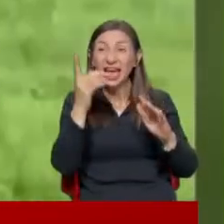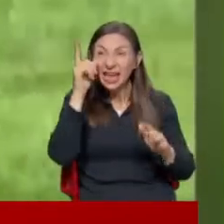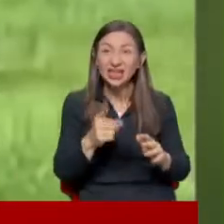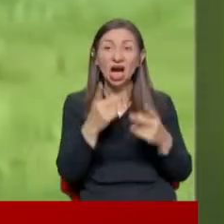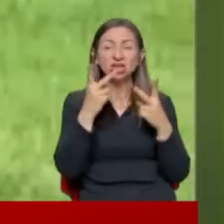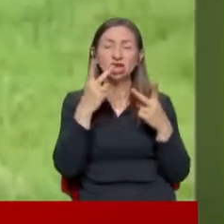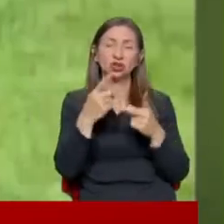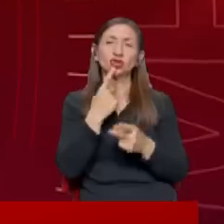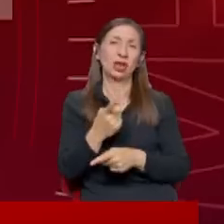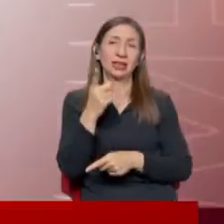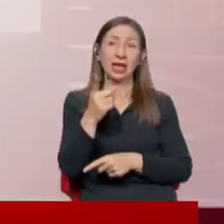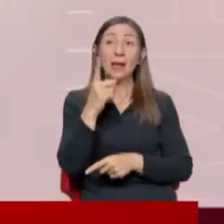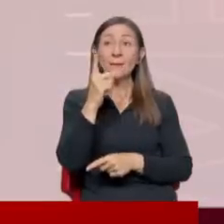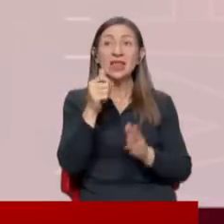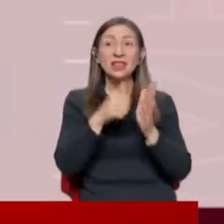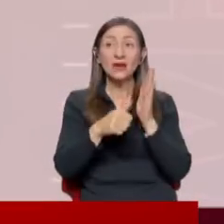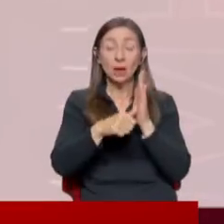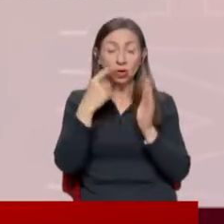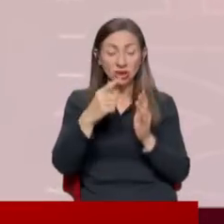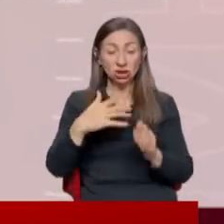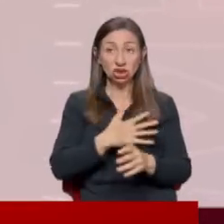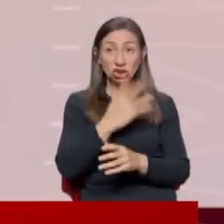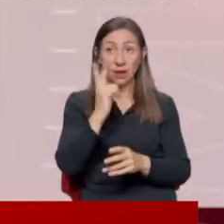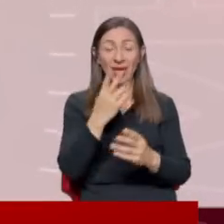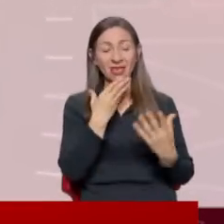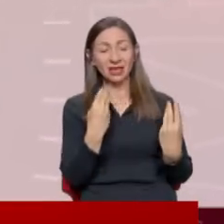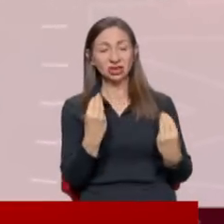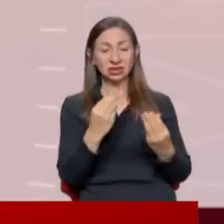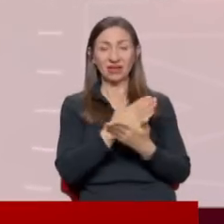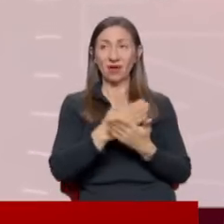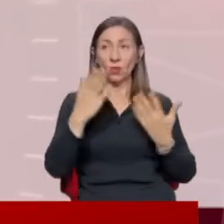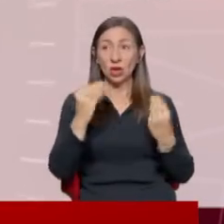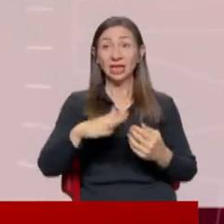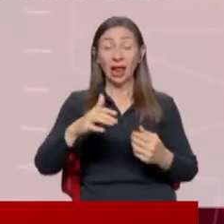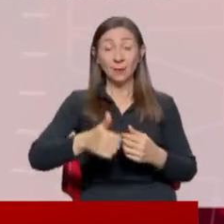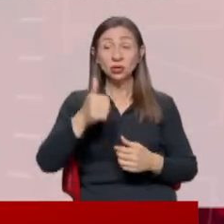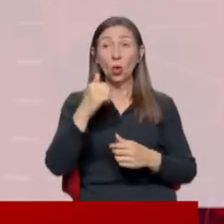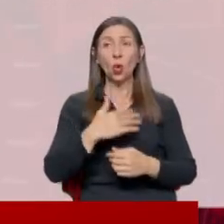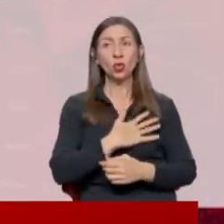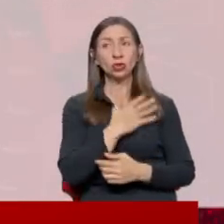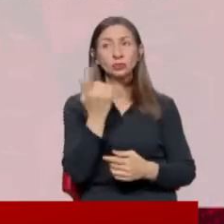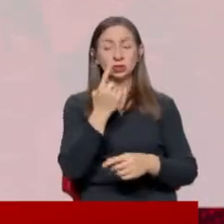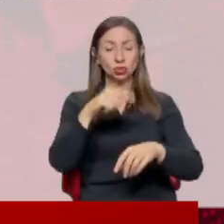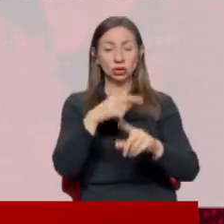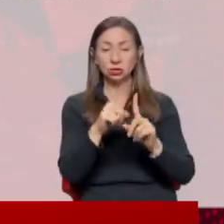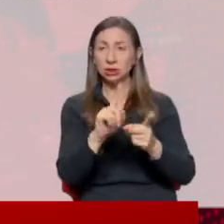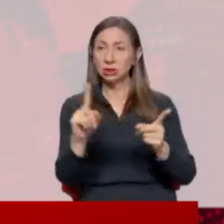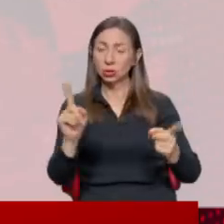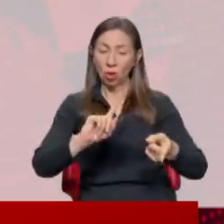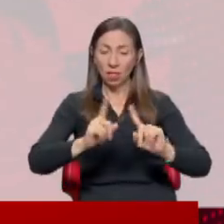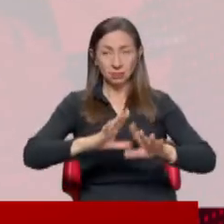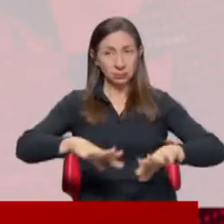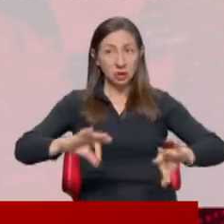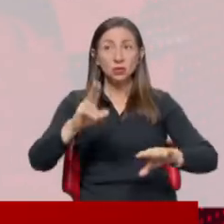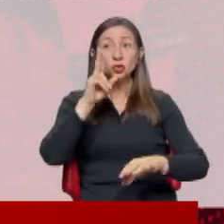kez açıkça ortaya koydu. Bir takvime göre her şey CHP'ye yakışır şekilde ilerler. Genel başkan da onurlu bir şekilde o süreci